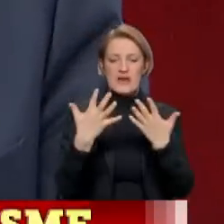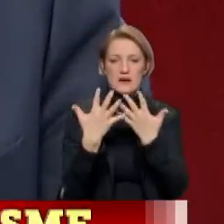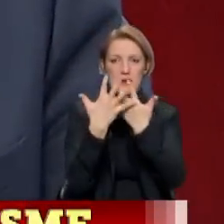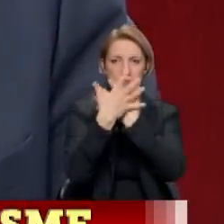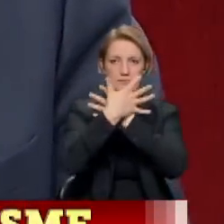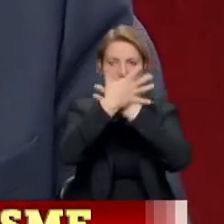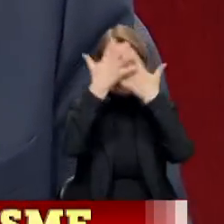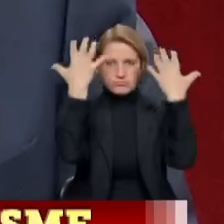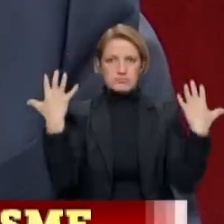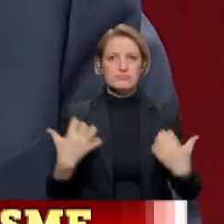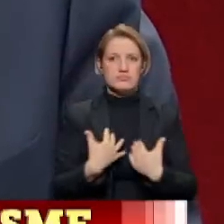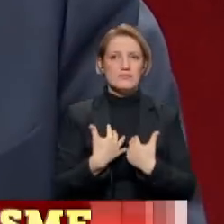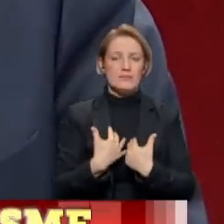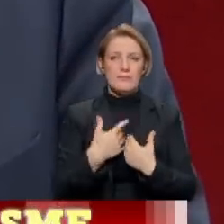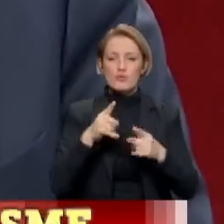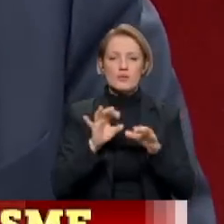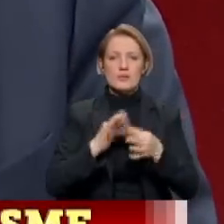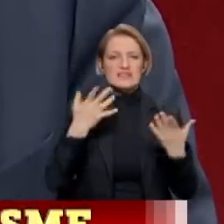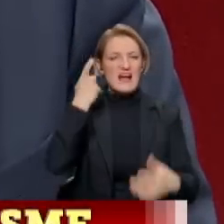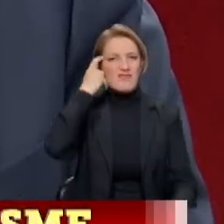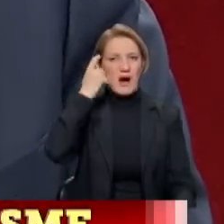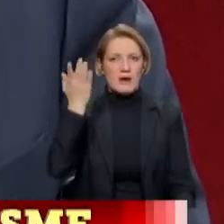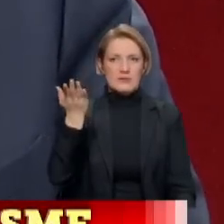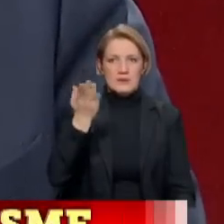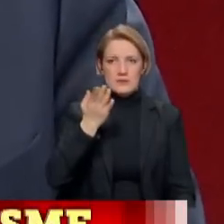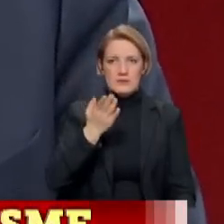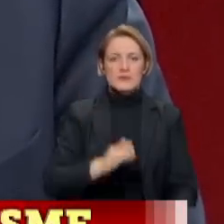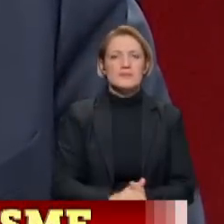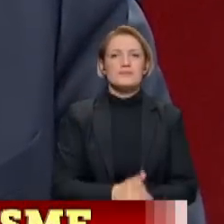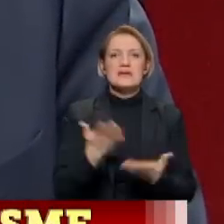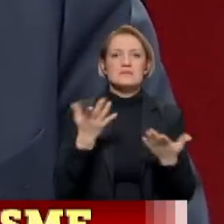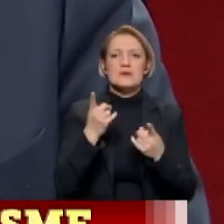mağarayı kapatmıştı. Bu nasıl bir kafa olabilir?